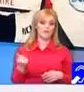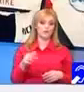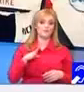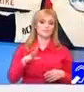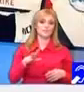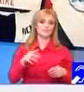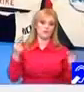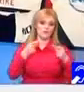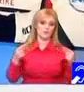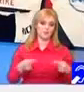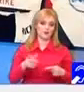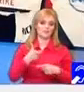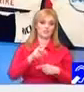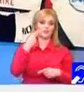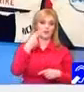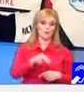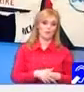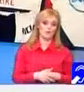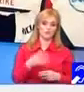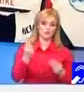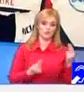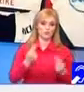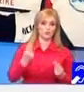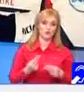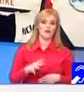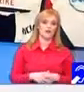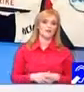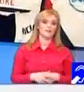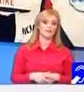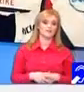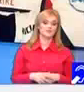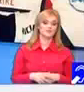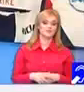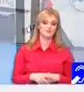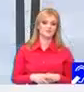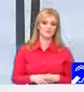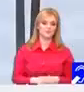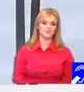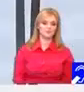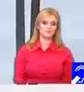pilot oficial Toyota pentru legendara cursă de 24 de ore de la Le Mans.